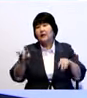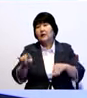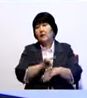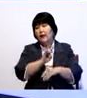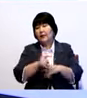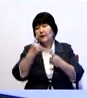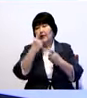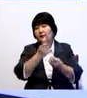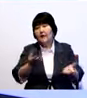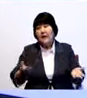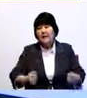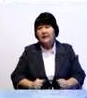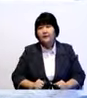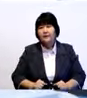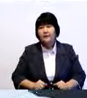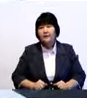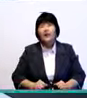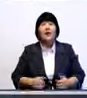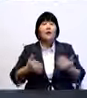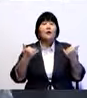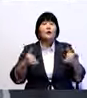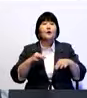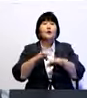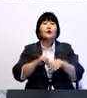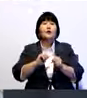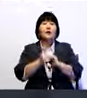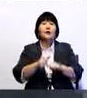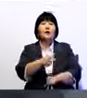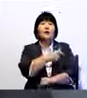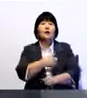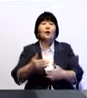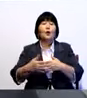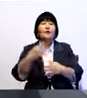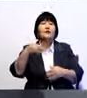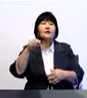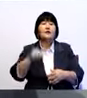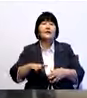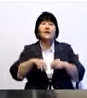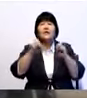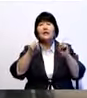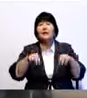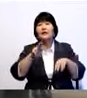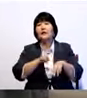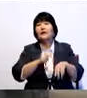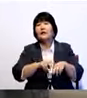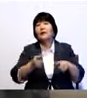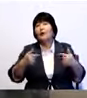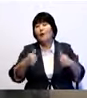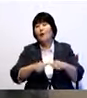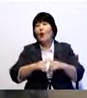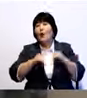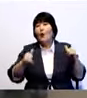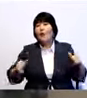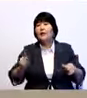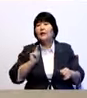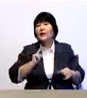ложной информации. Сегодня несут посменное дежурство около 20 тысяч специалистов правоохранительных органов. Увеличены